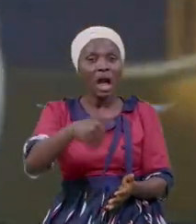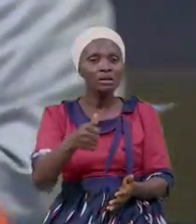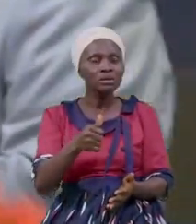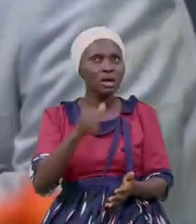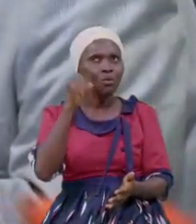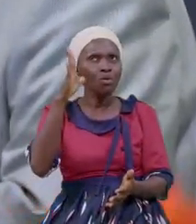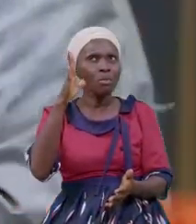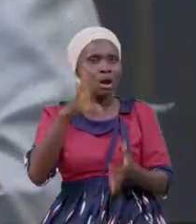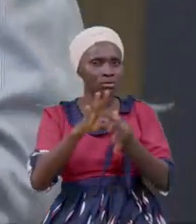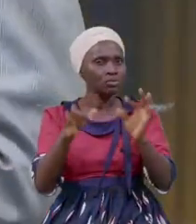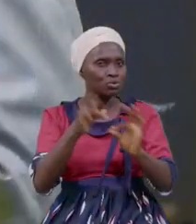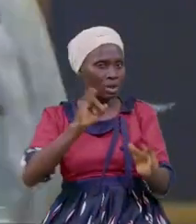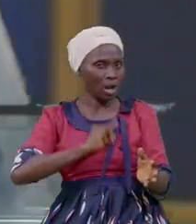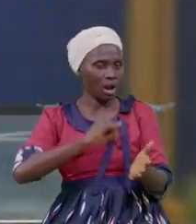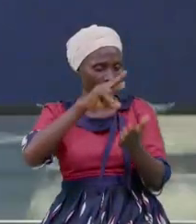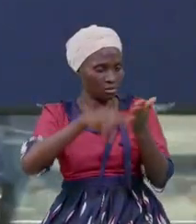l'histoire